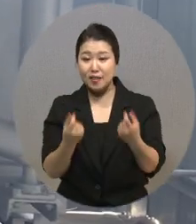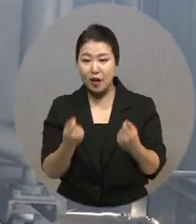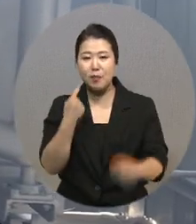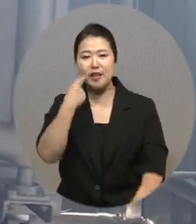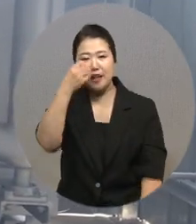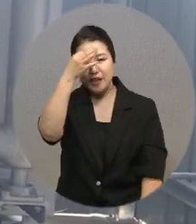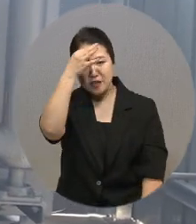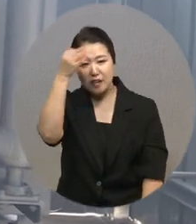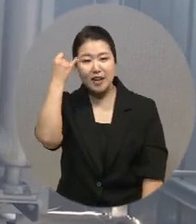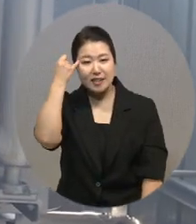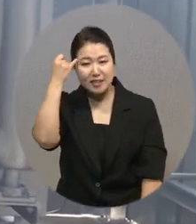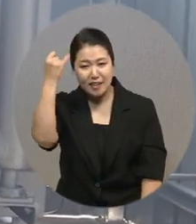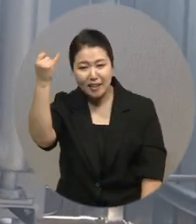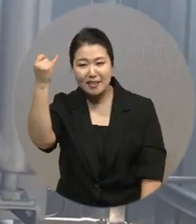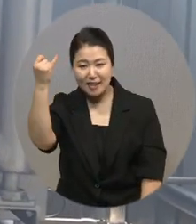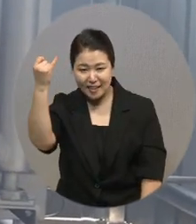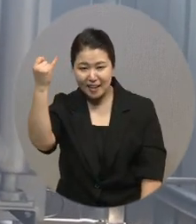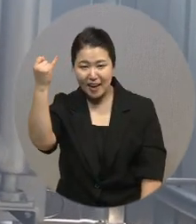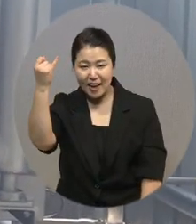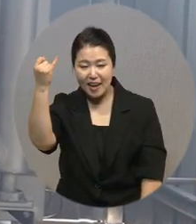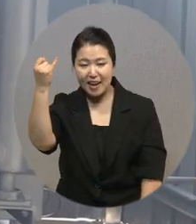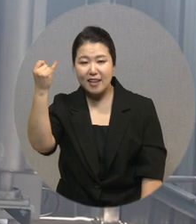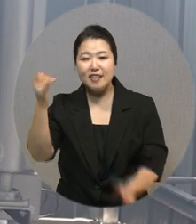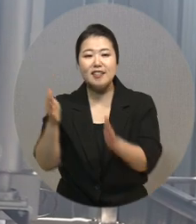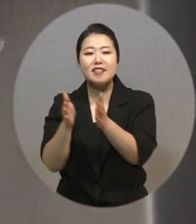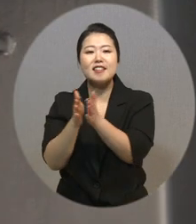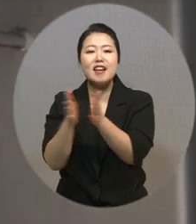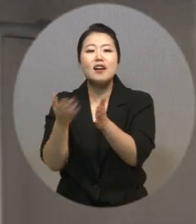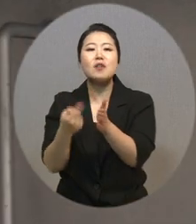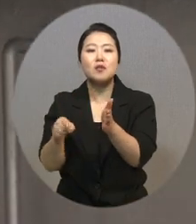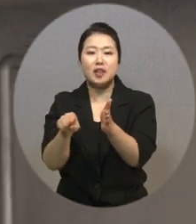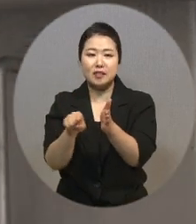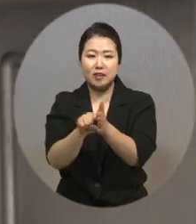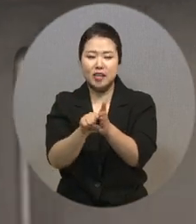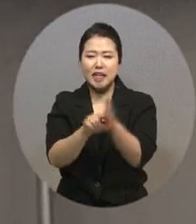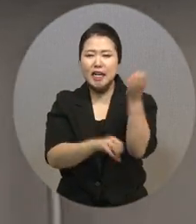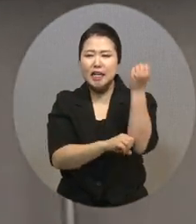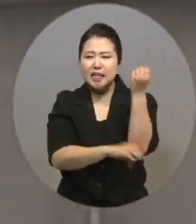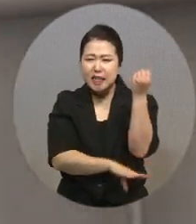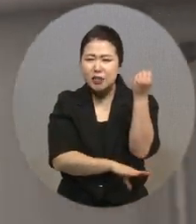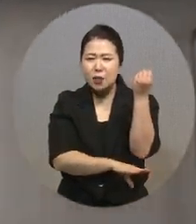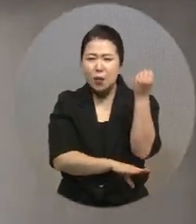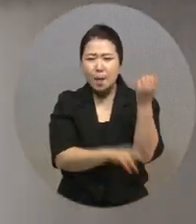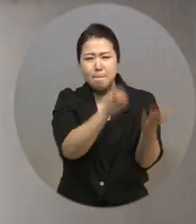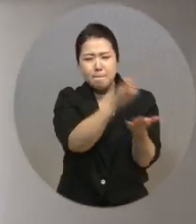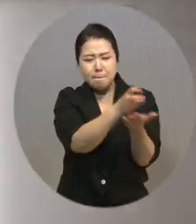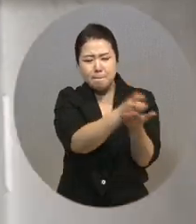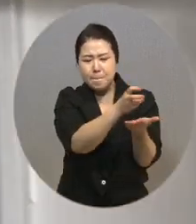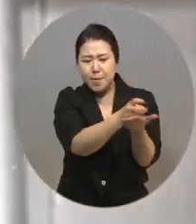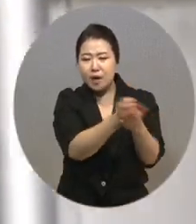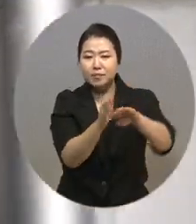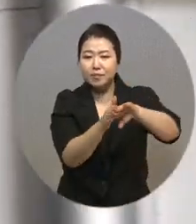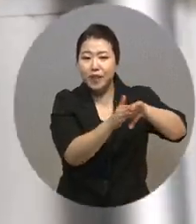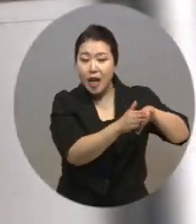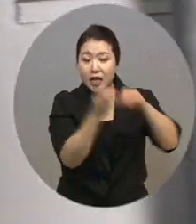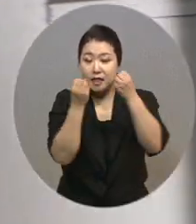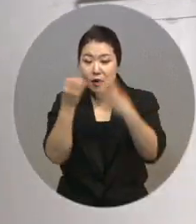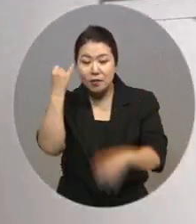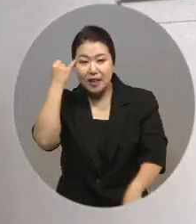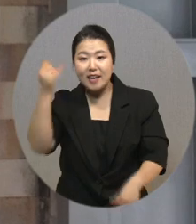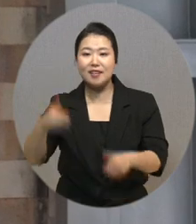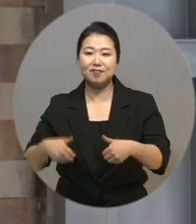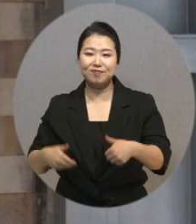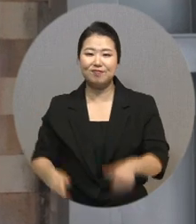예술과 창작의 불을 히기 위해서는 기존의 틀에서 벗어나야 할 필요도